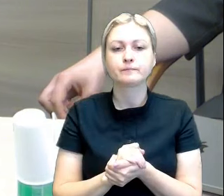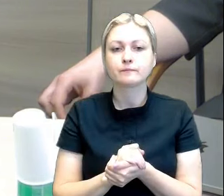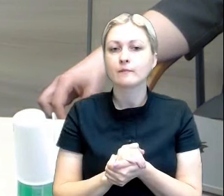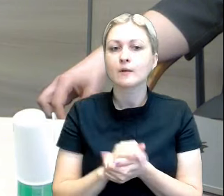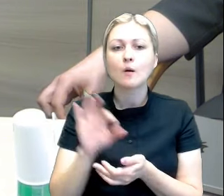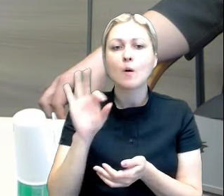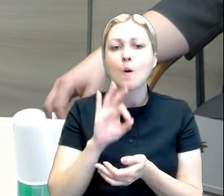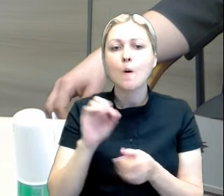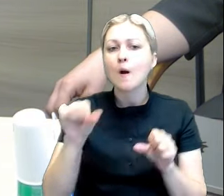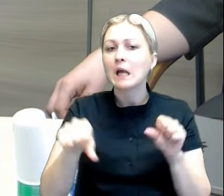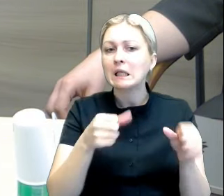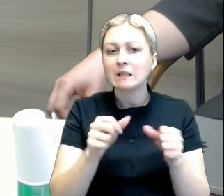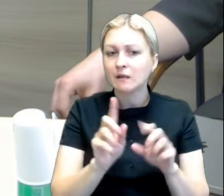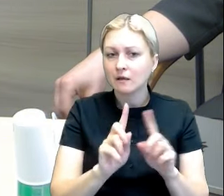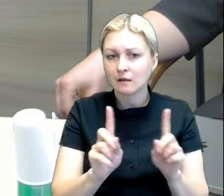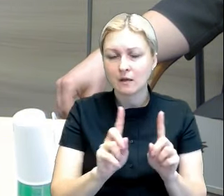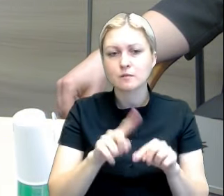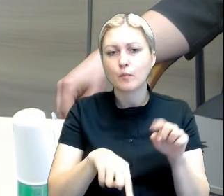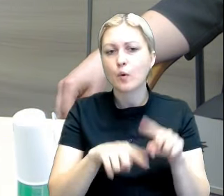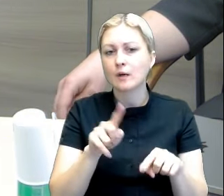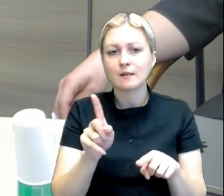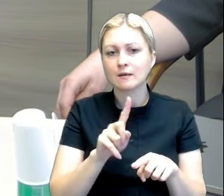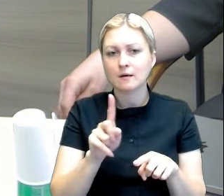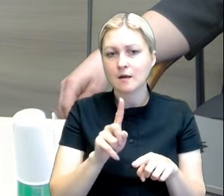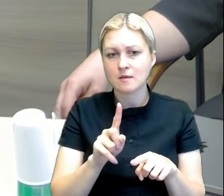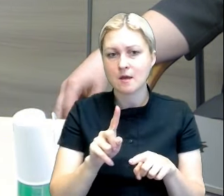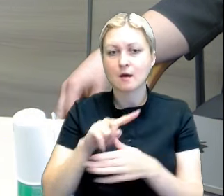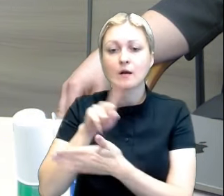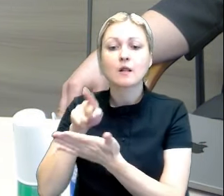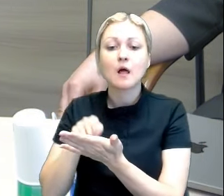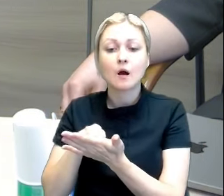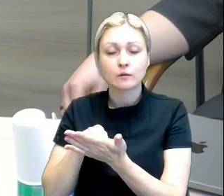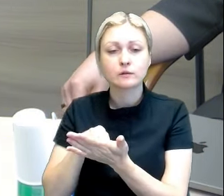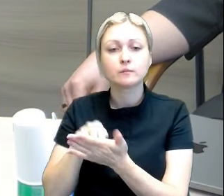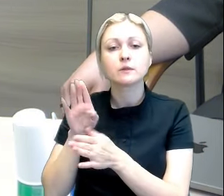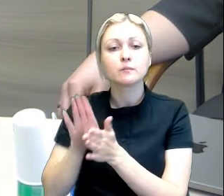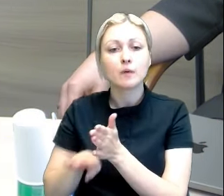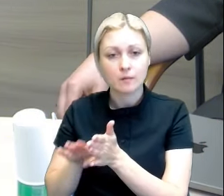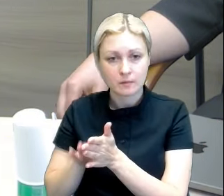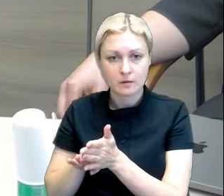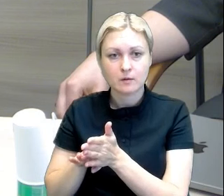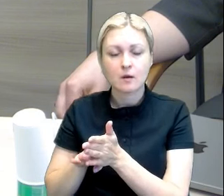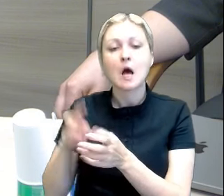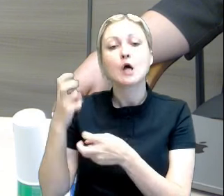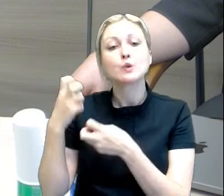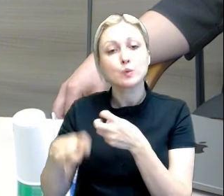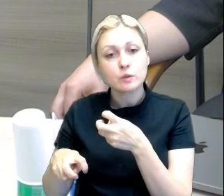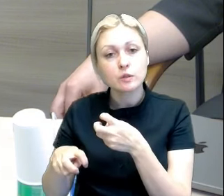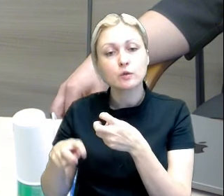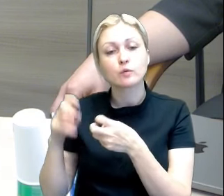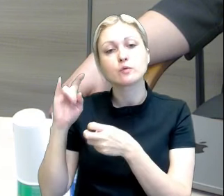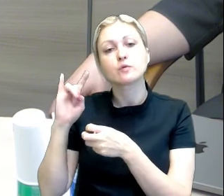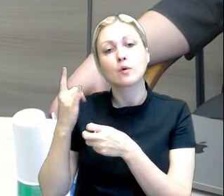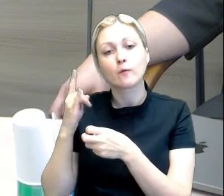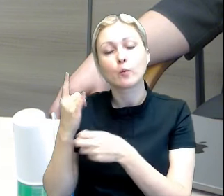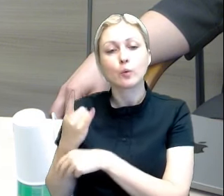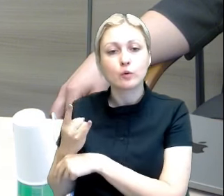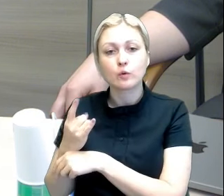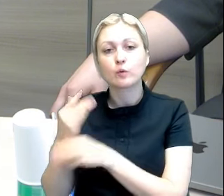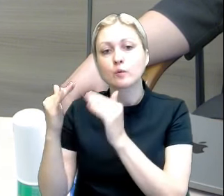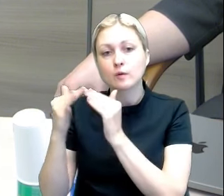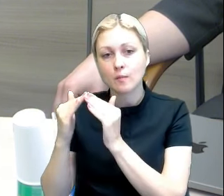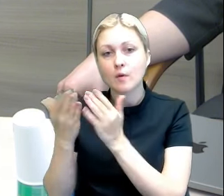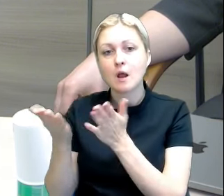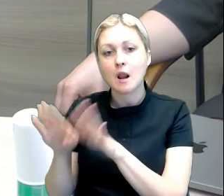ir apie politinius dalykus kalba klausimas paprastas ar sutrikusio vystymo kūdikių namuose lieka polietvijų